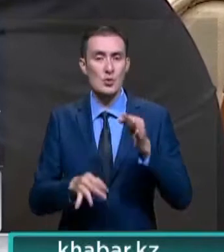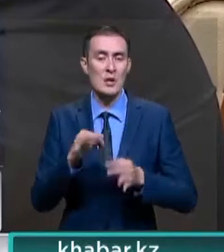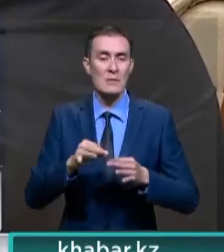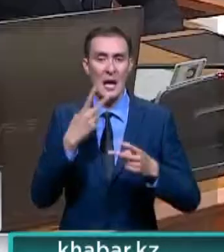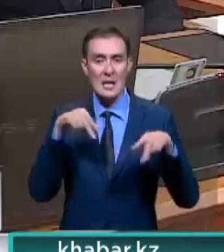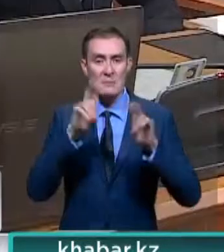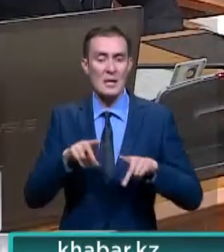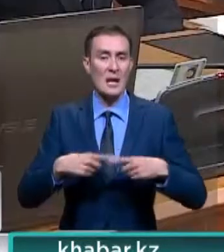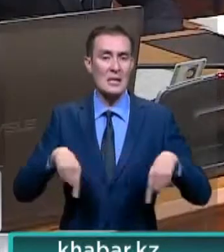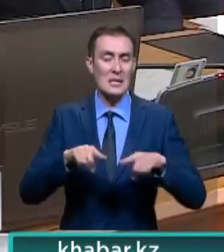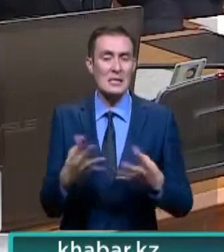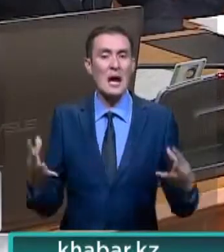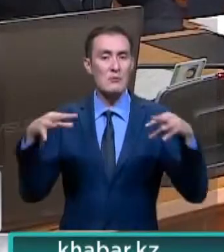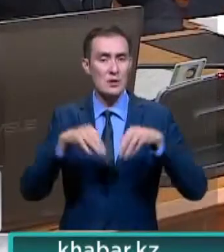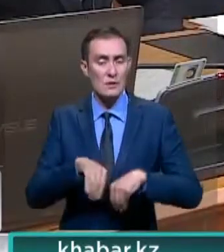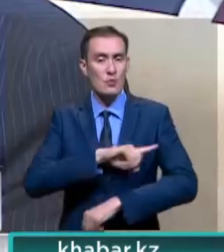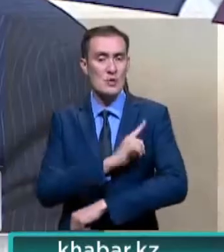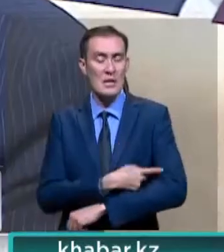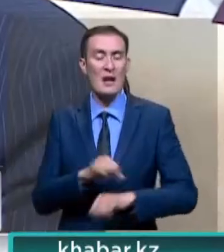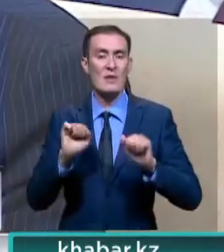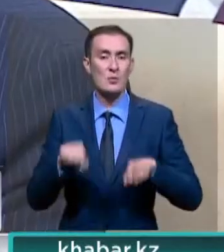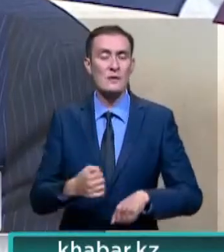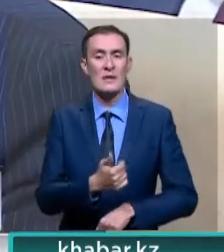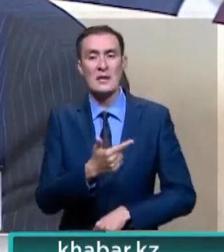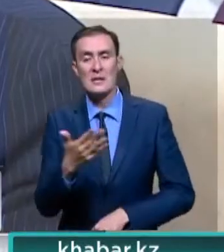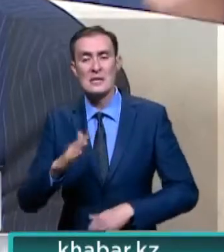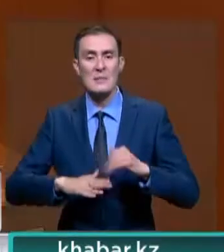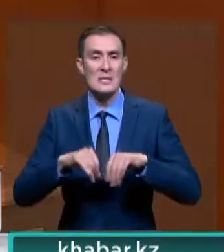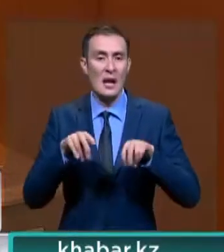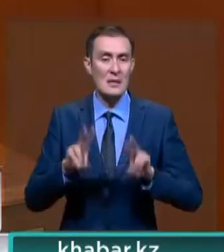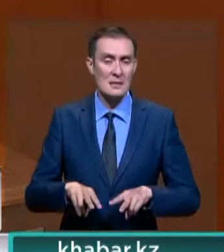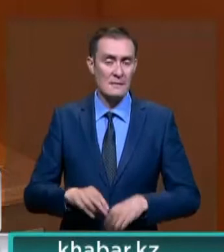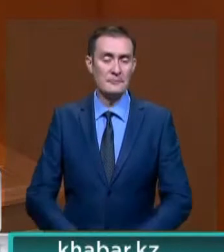экспертные организации, объединив усилия и возможности нескольких экспертов.